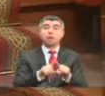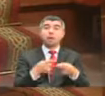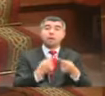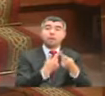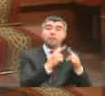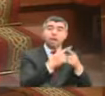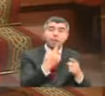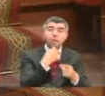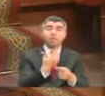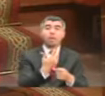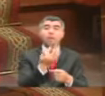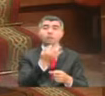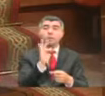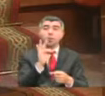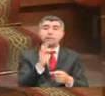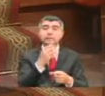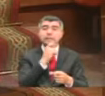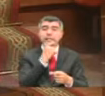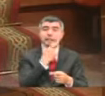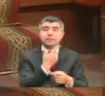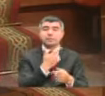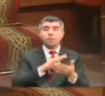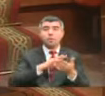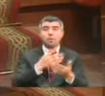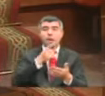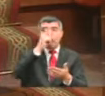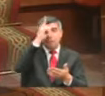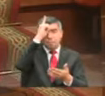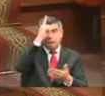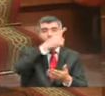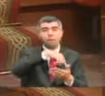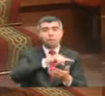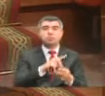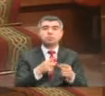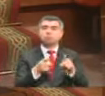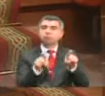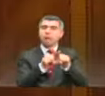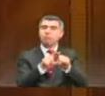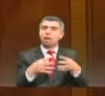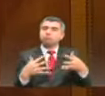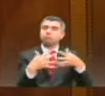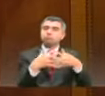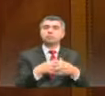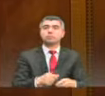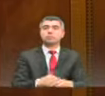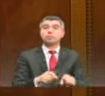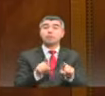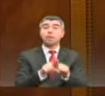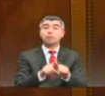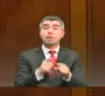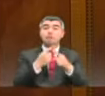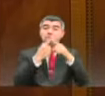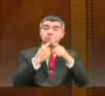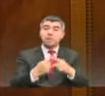اللغات الأجنبية والثقافات الأخرى وعلى حضارة العصر، والرفع التدريجي للميزانية المخصصة